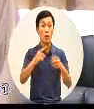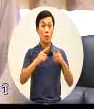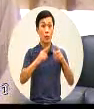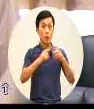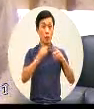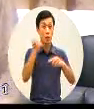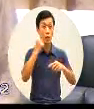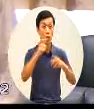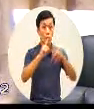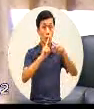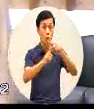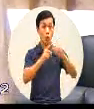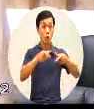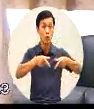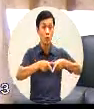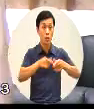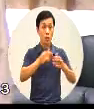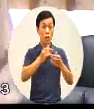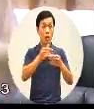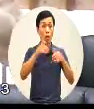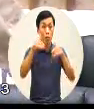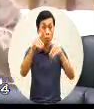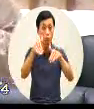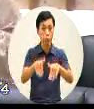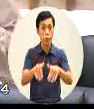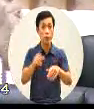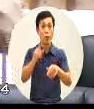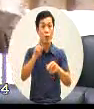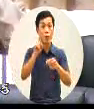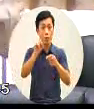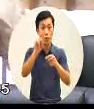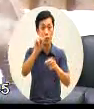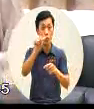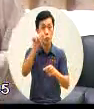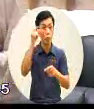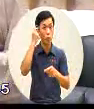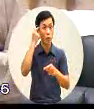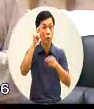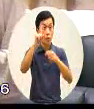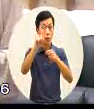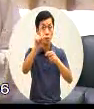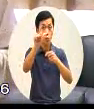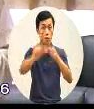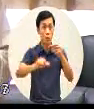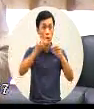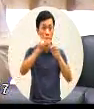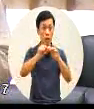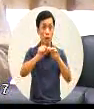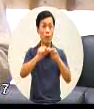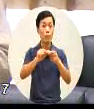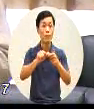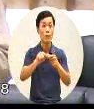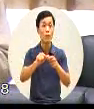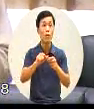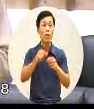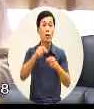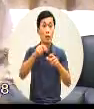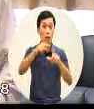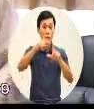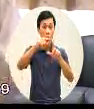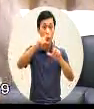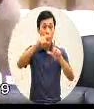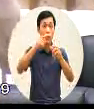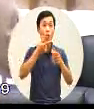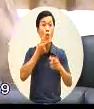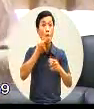心，讲倒退15吨啦。咱的薪水水平倒退15吨，物资进搁调动2%，诶，